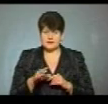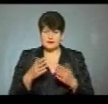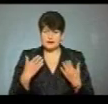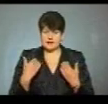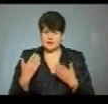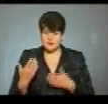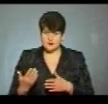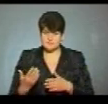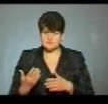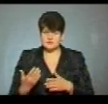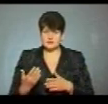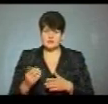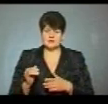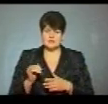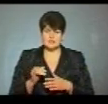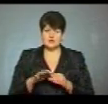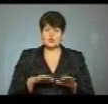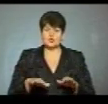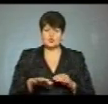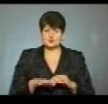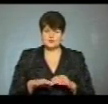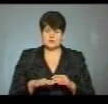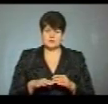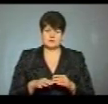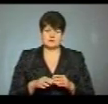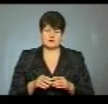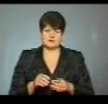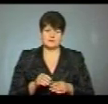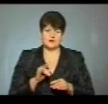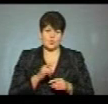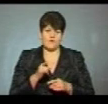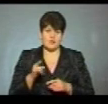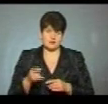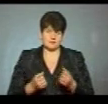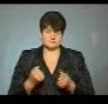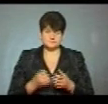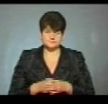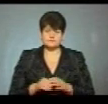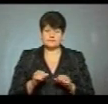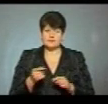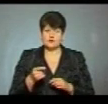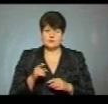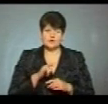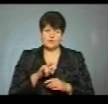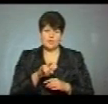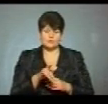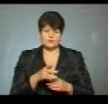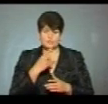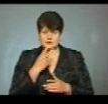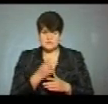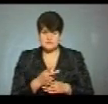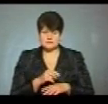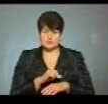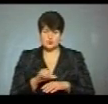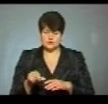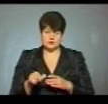рекреації, відпочинку і зона для паркування автомобілів. Керівник Тернопільського аеропорту Юрій Малецький продемонстрував закордонним